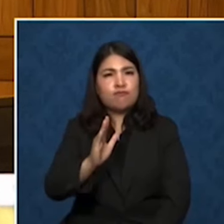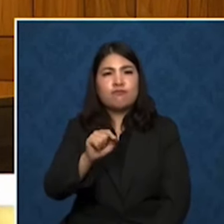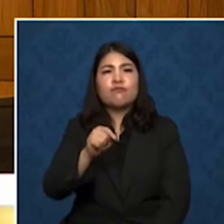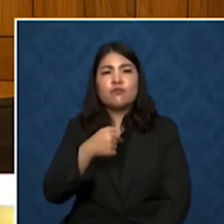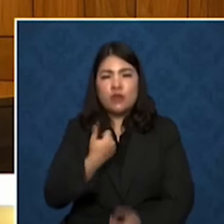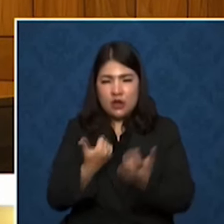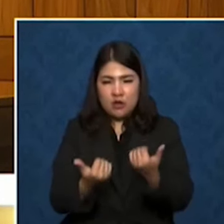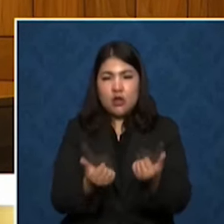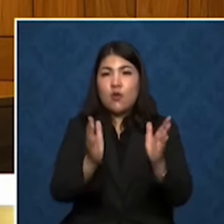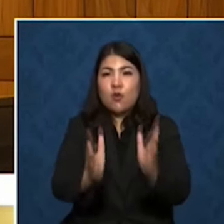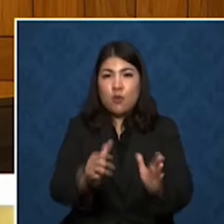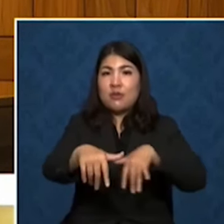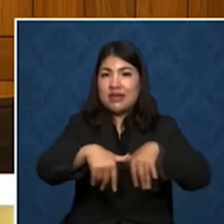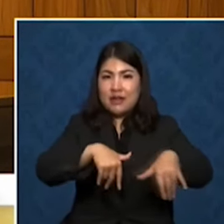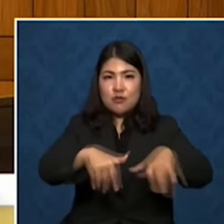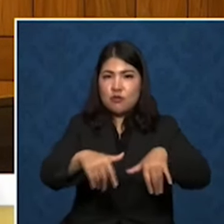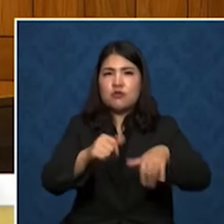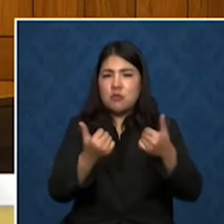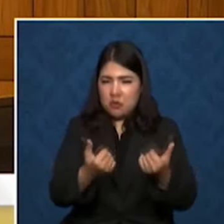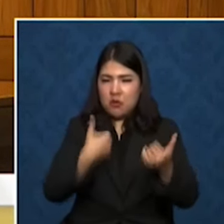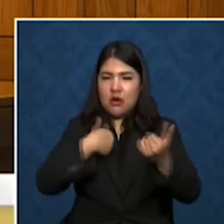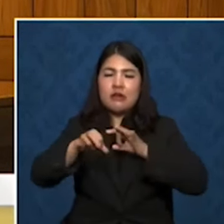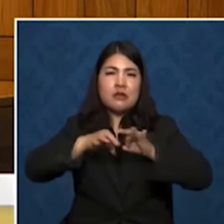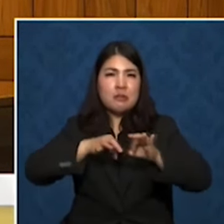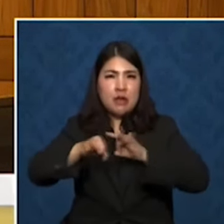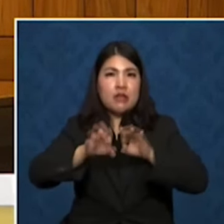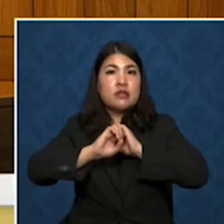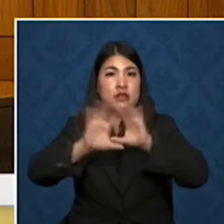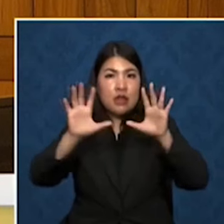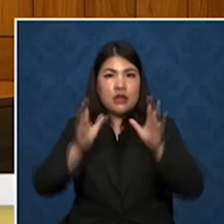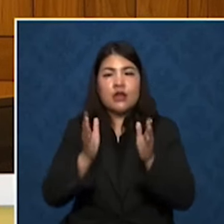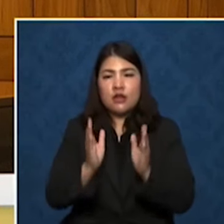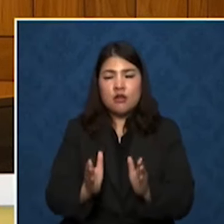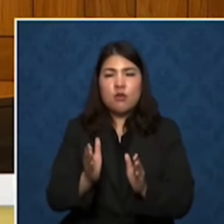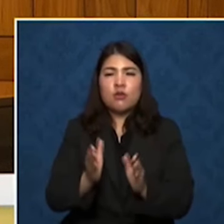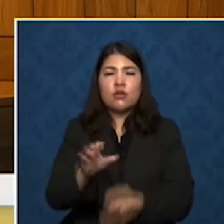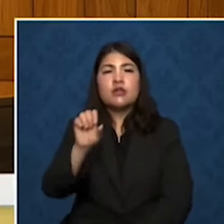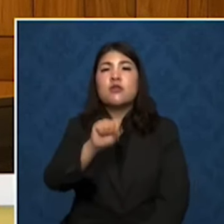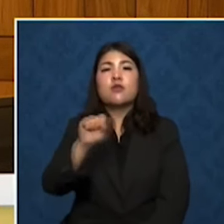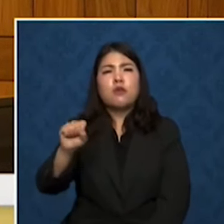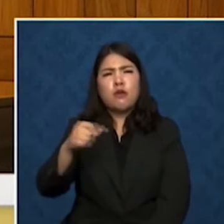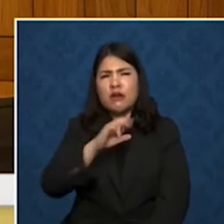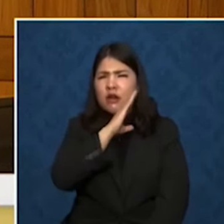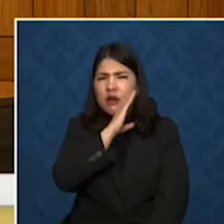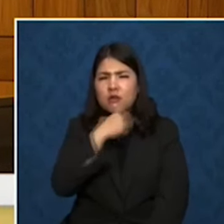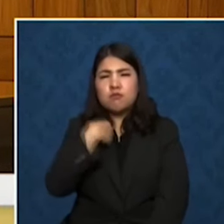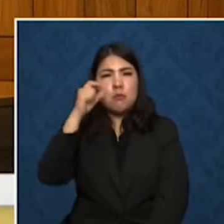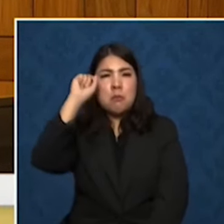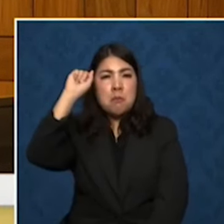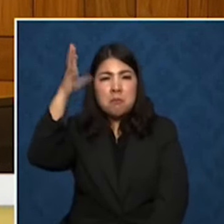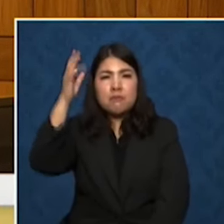ทยัมควไมเข้ใจ